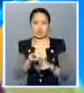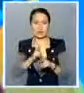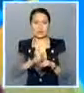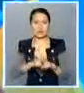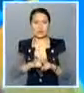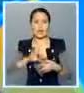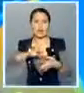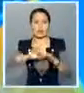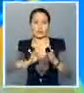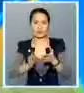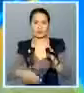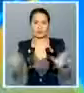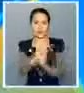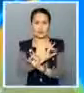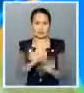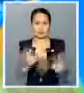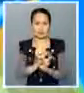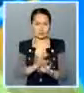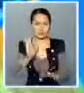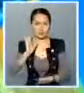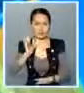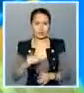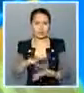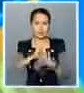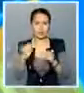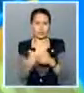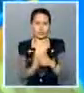Осы салтанатты жиын туралы толығырақ біз қорытынды хабарымызда айтатын боламыз.